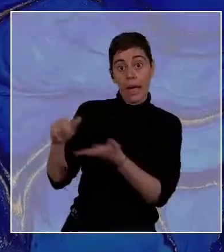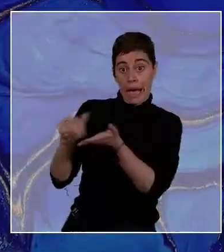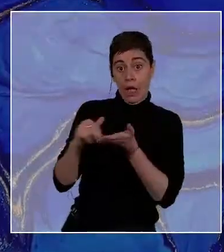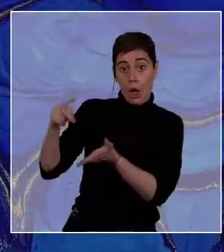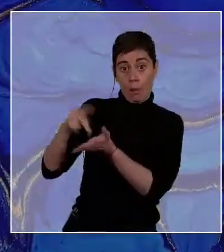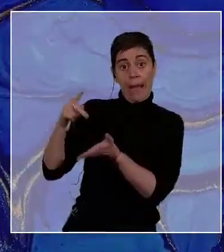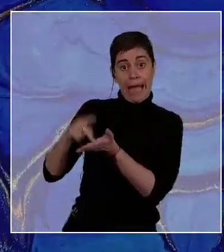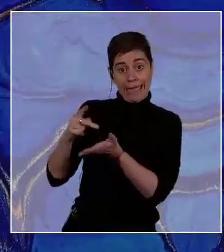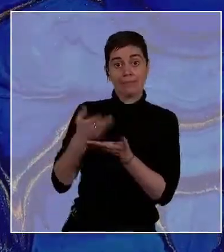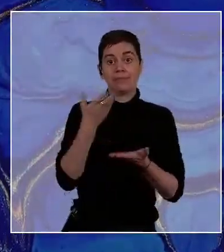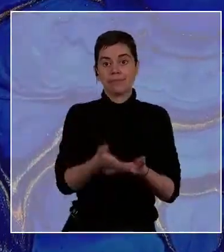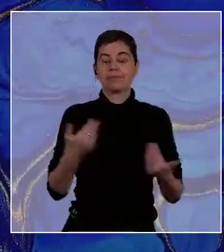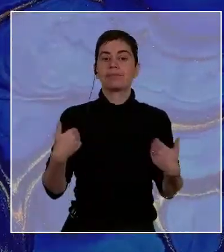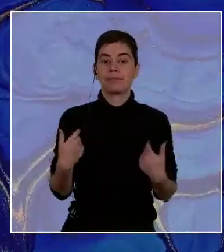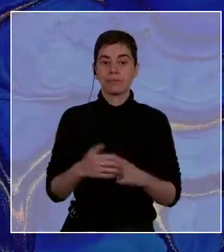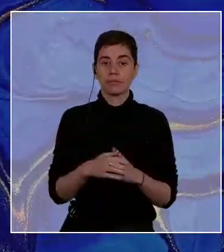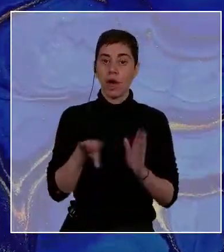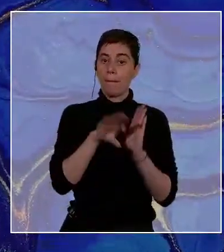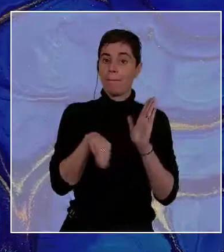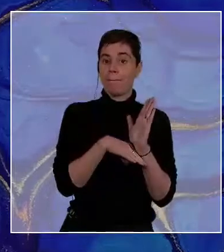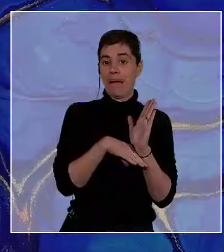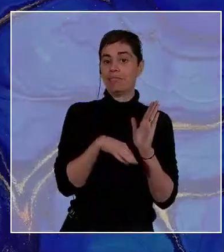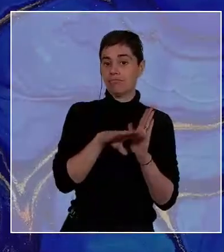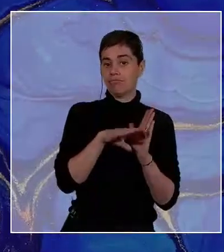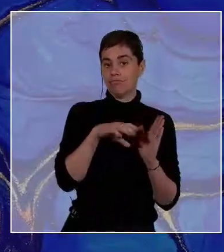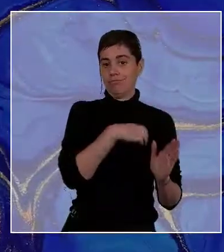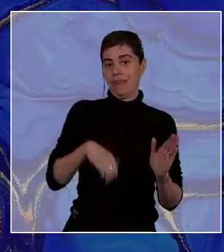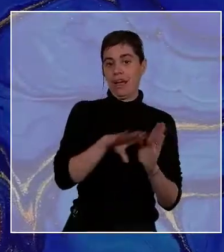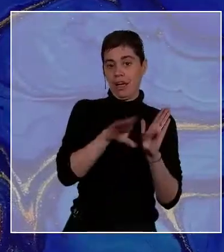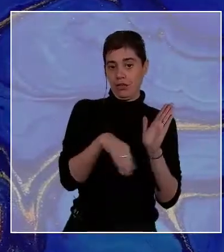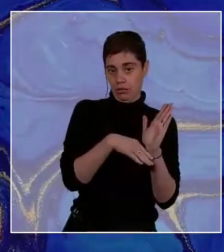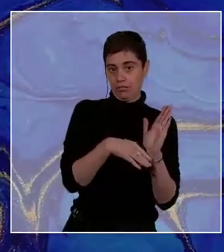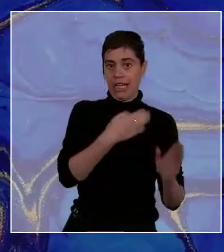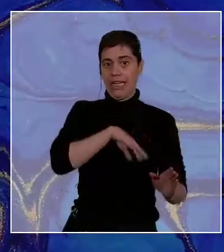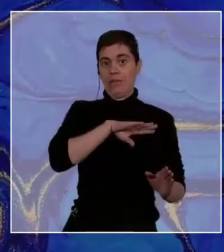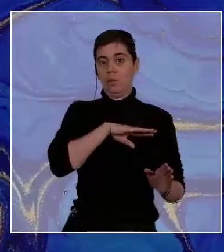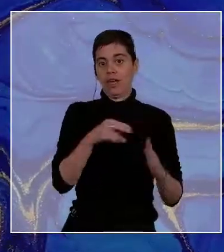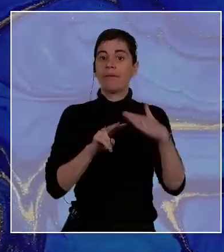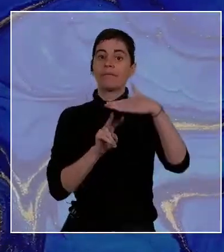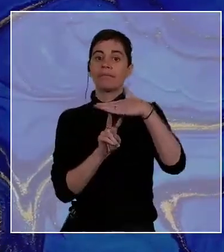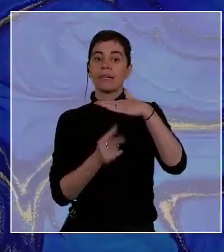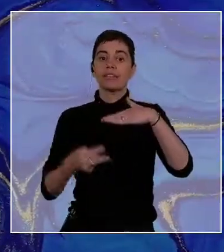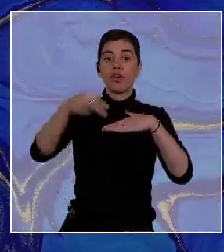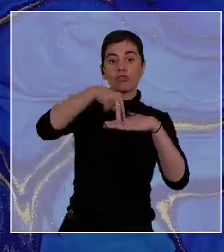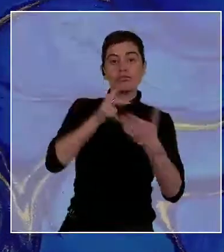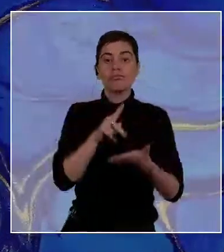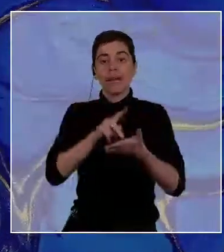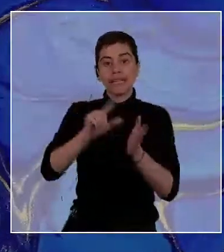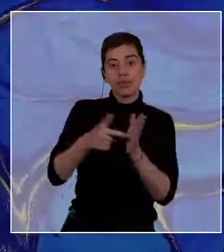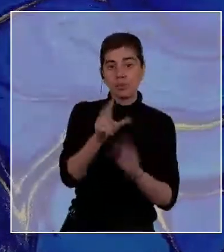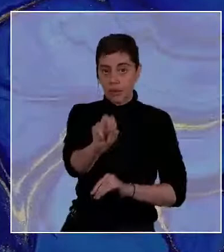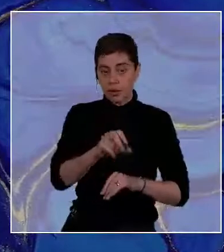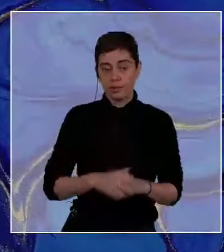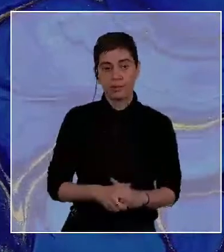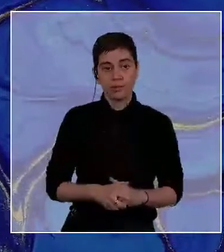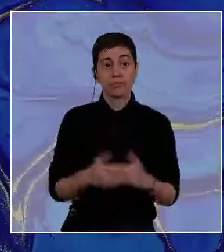Permettez-moi de me présenter, c'est Lia Bloel, maire adjointe de Paris en charge de la résilience et de la prospective Paris 2030. Et comme tous mes